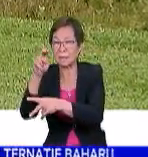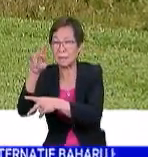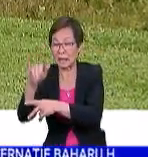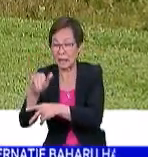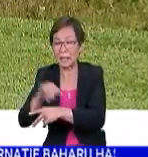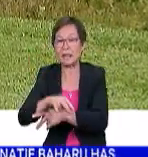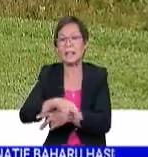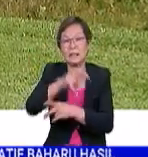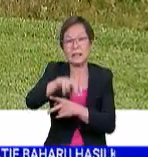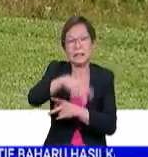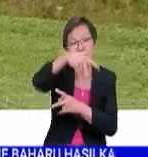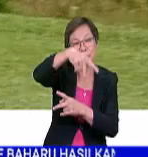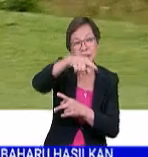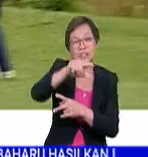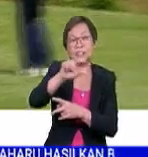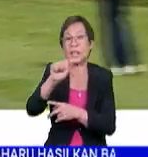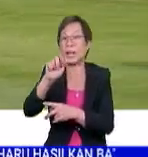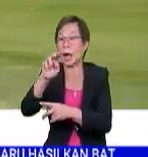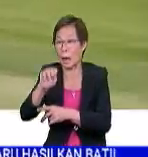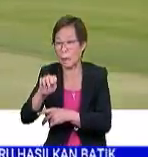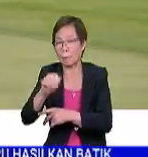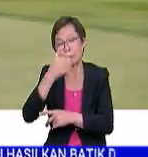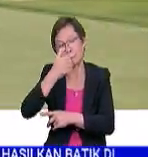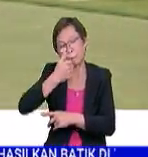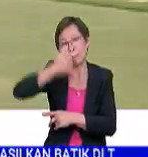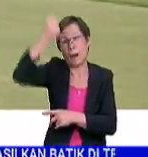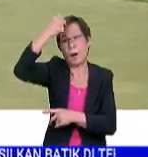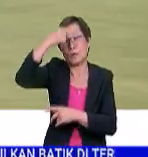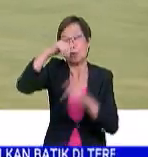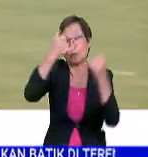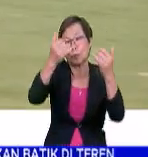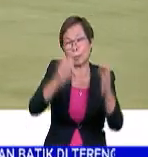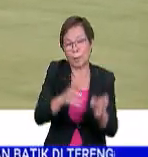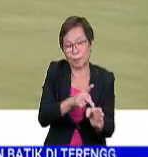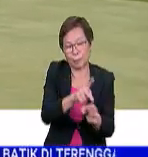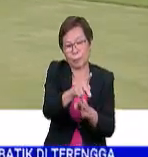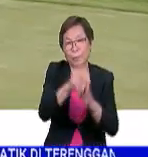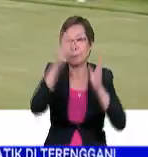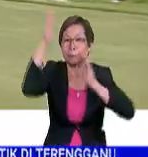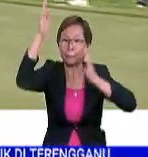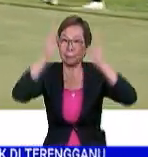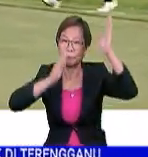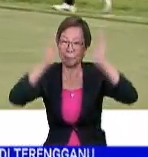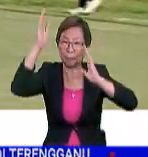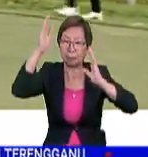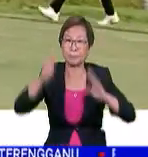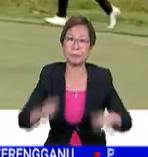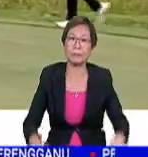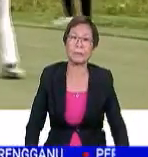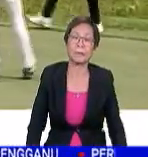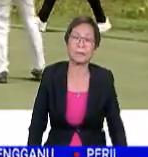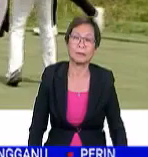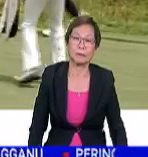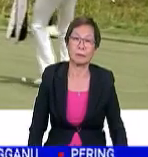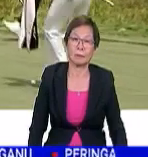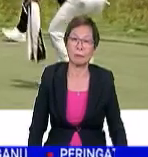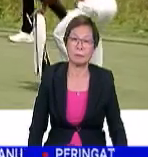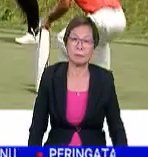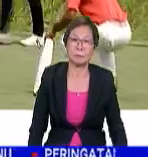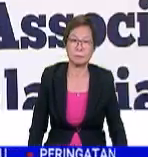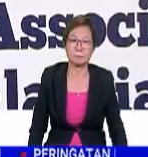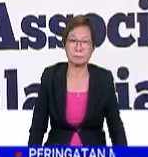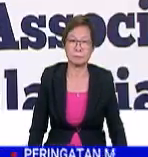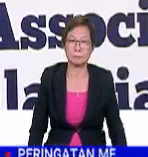kejuaraan jelajah setelah sbgmn adalah beda terbaik bagi pemain profesional tempatan hai hai